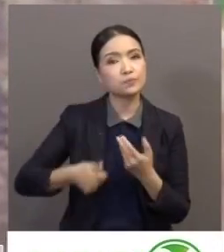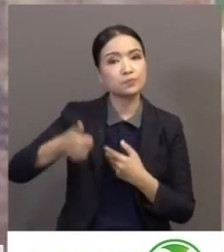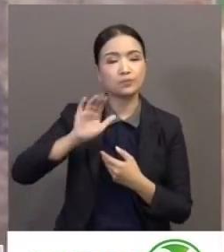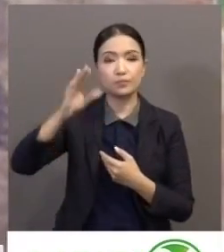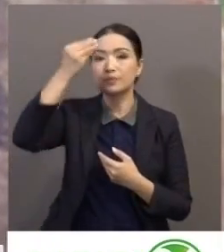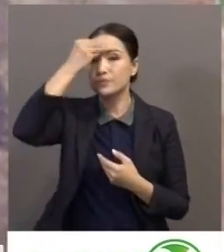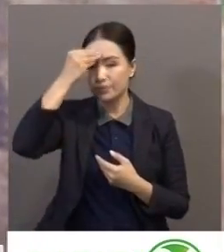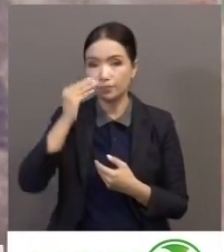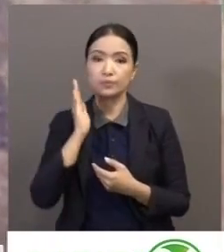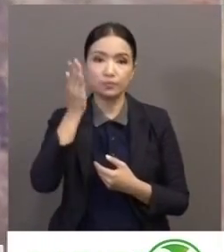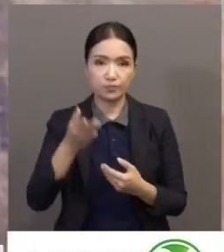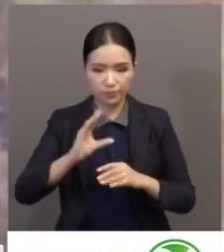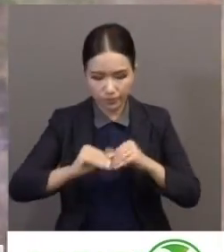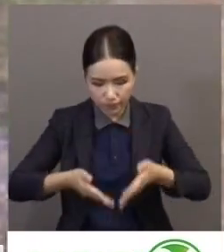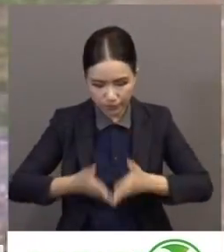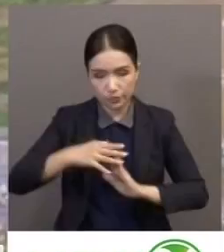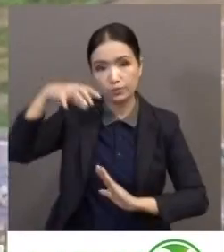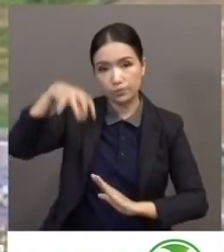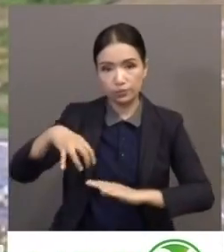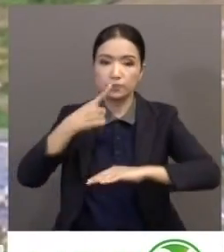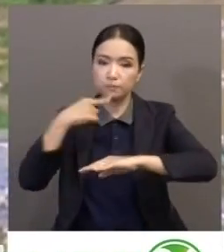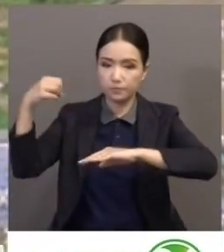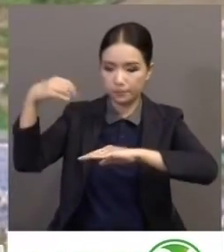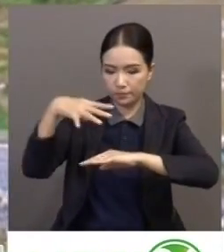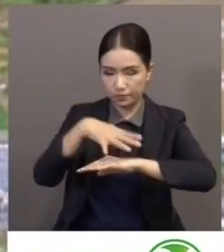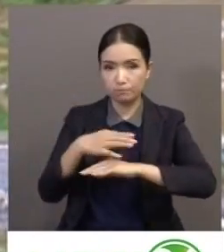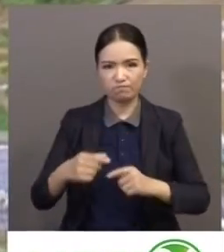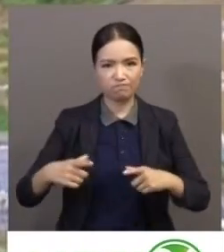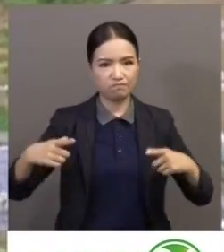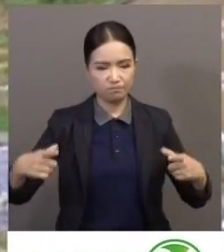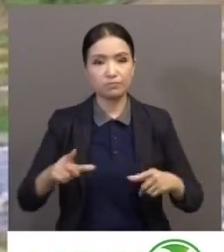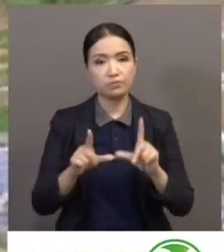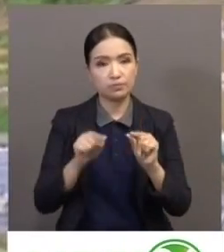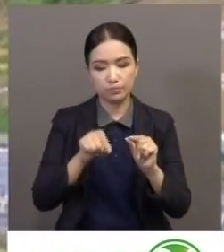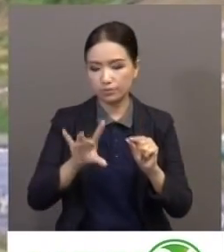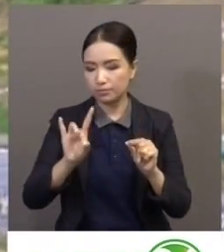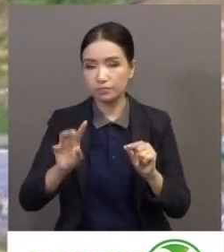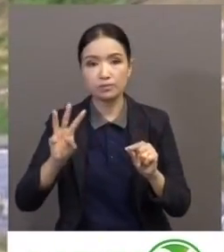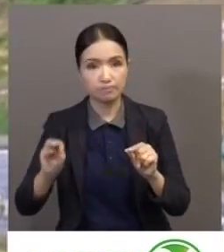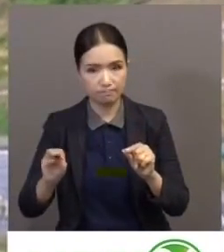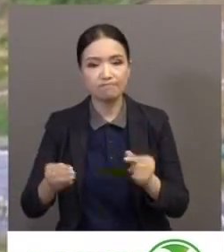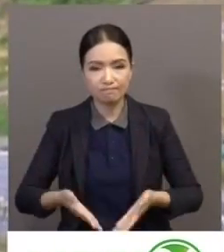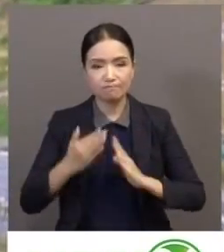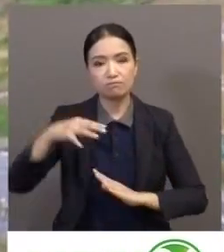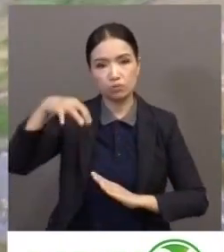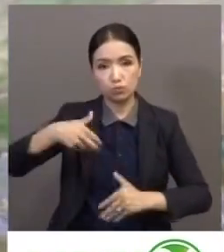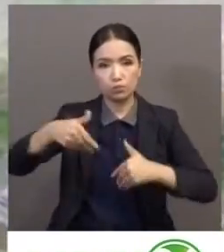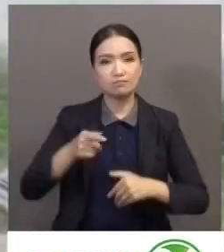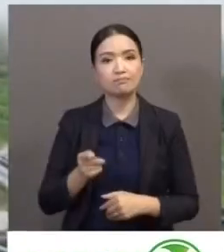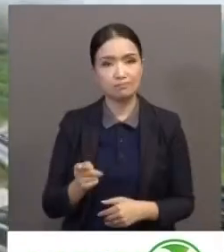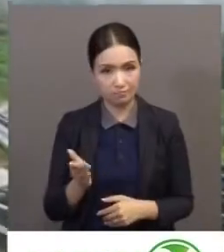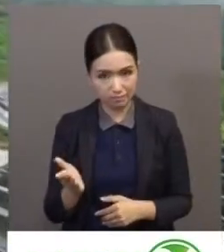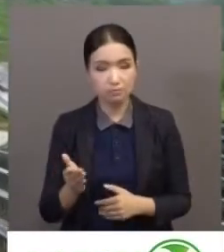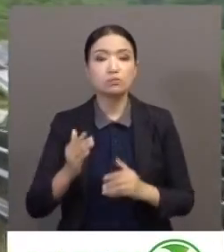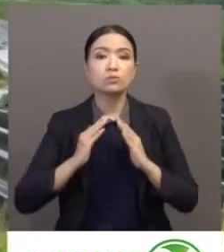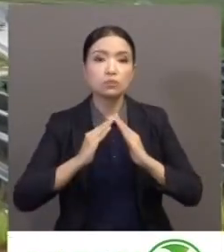ต่อไปนี้จะมีโรงไฟฟ้าจากพลังงานสะอาดหรือโซลาร์ฟาร์มขนาดใหญ่ 20.8 เมกะวัตต์เกิดขึ้นในชุมชนด้วย